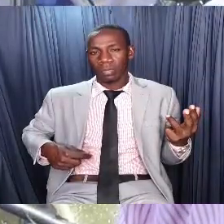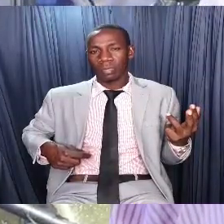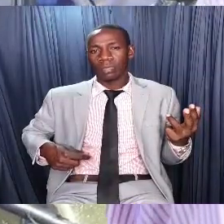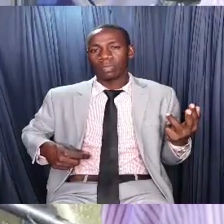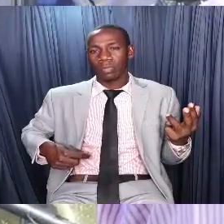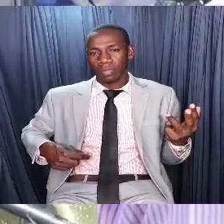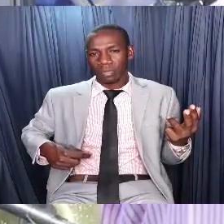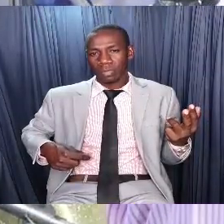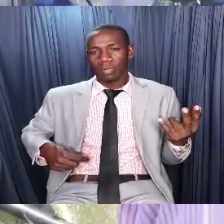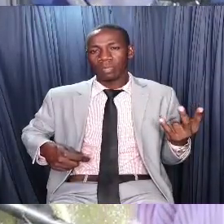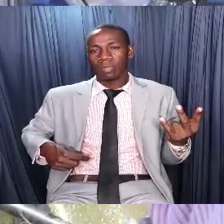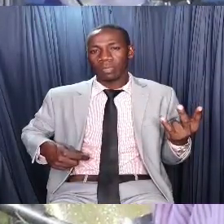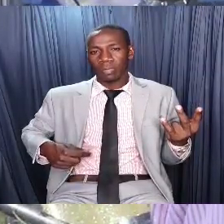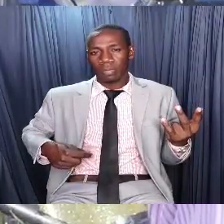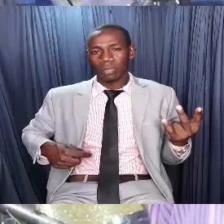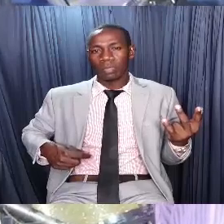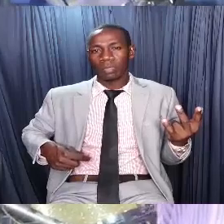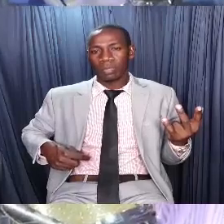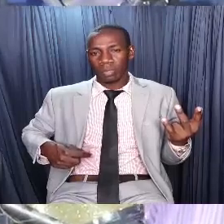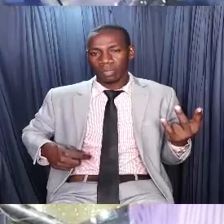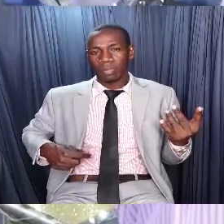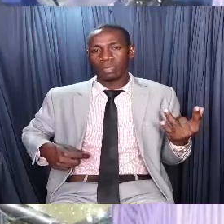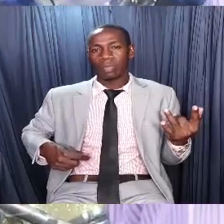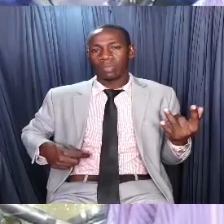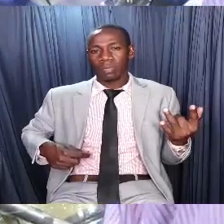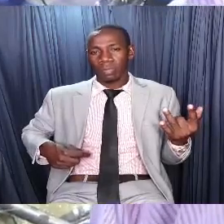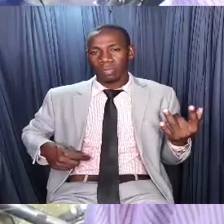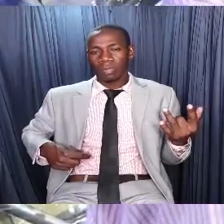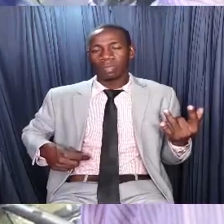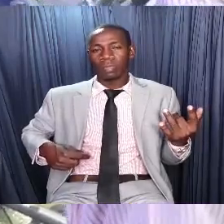Tukikumbuka mengi ambayo ametutendea. Na bado atatenda.